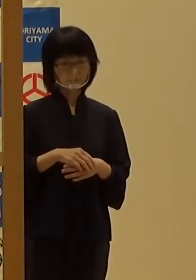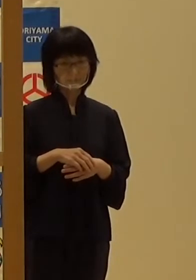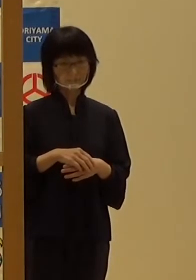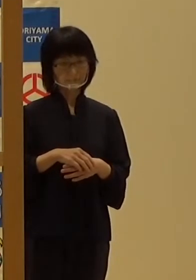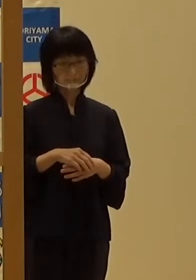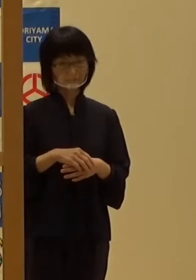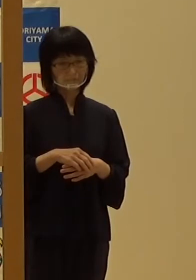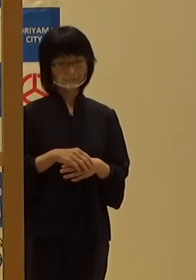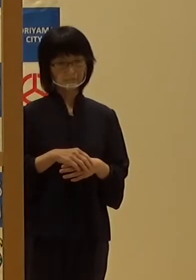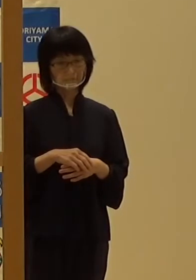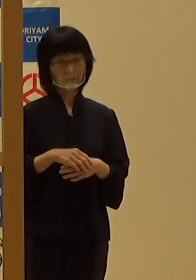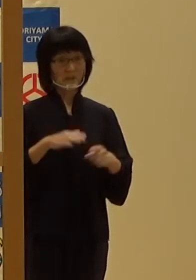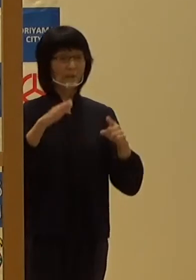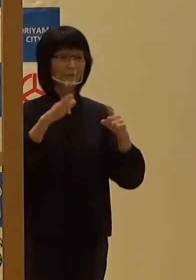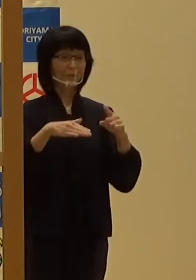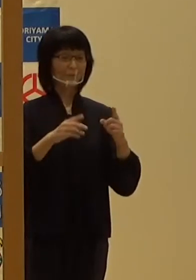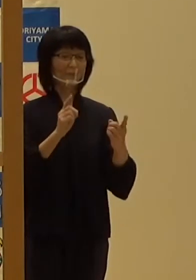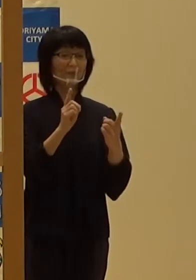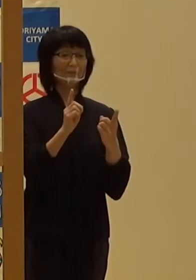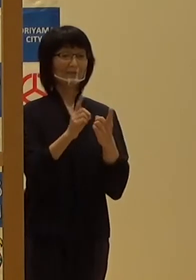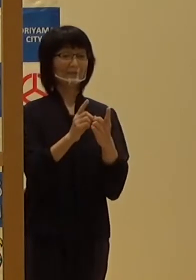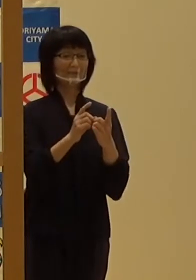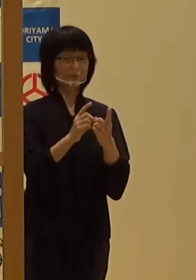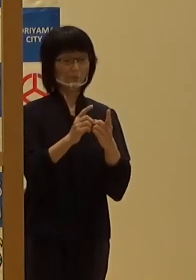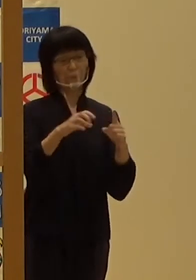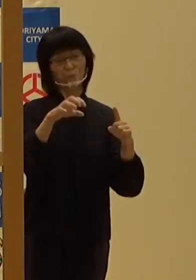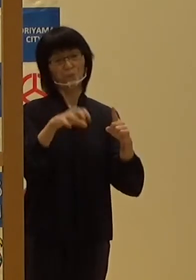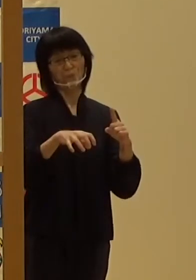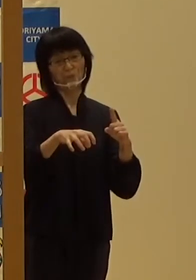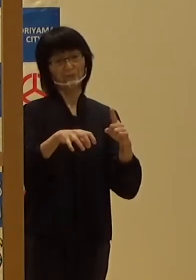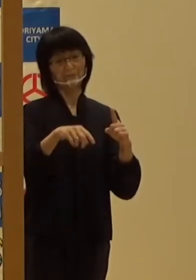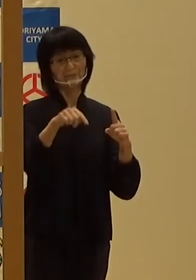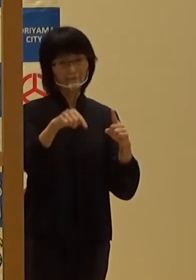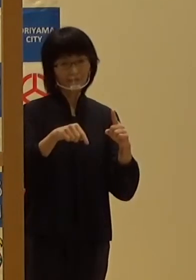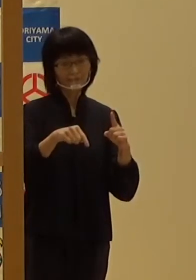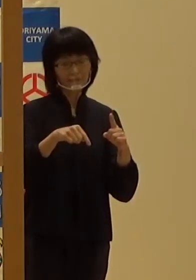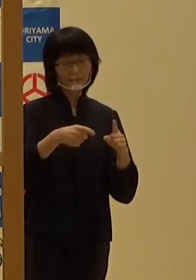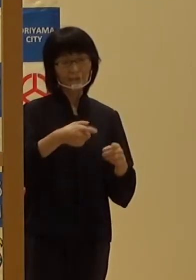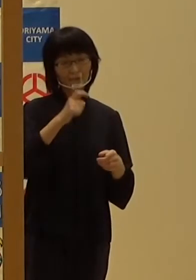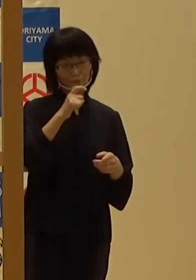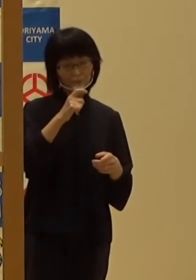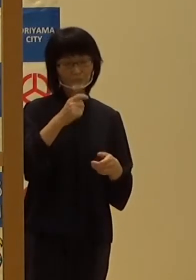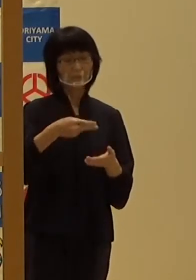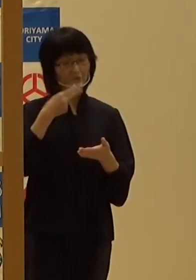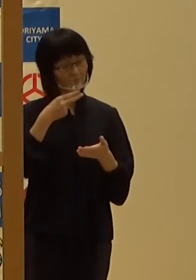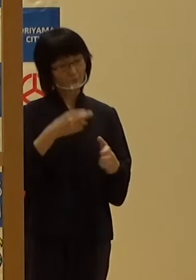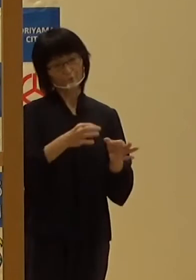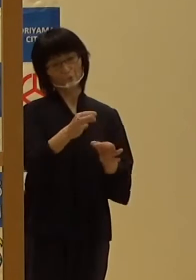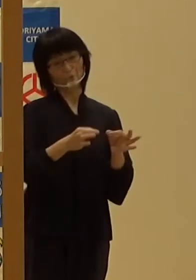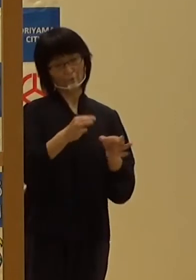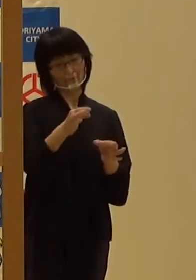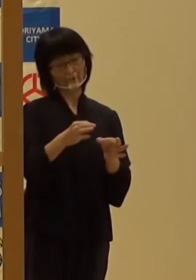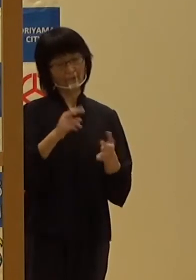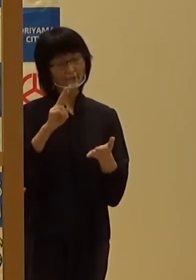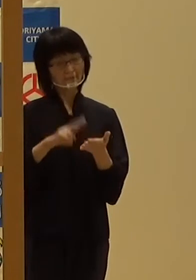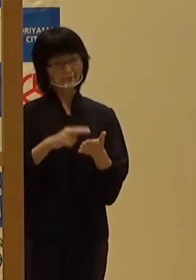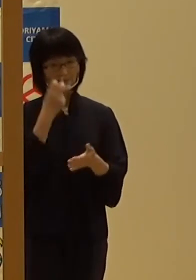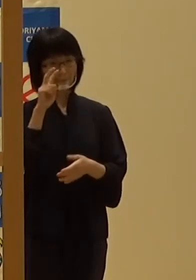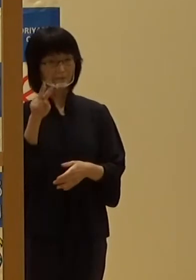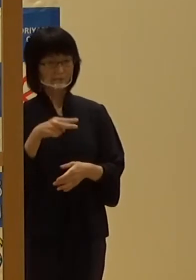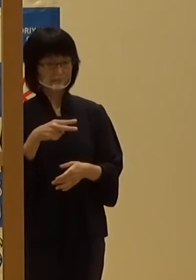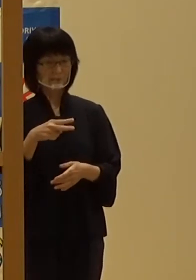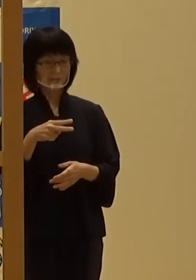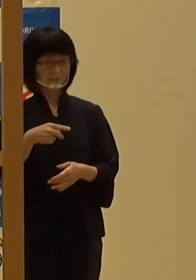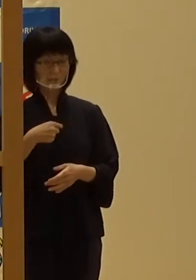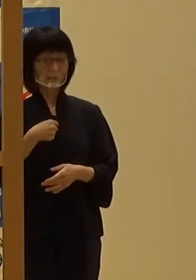きましては、公募対象公園施設における飲食店の設置のほか、指定管理業務における実